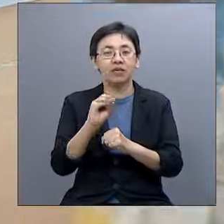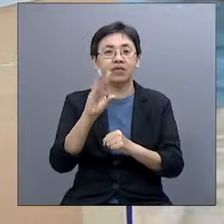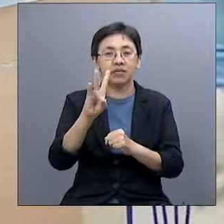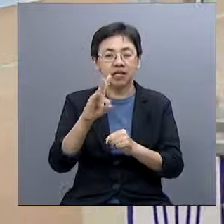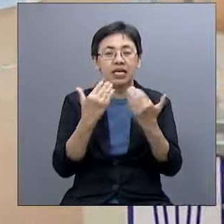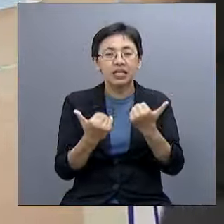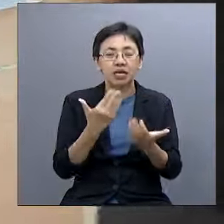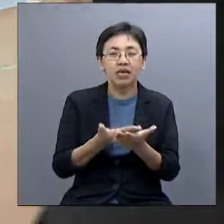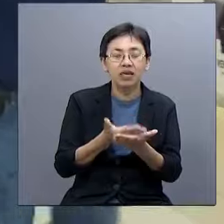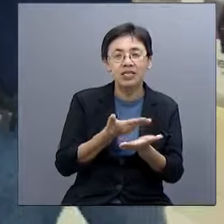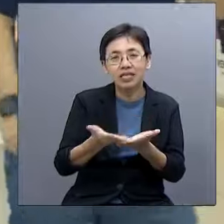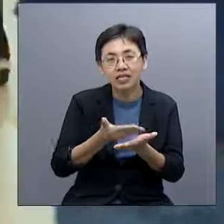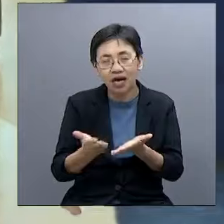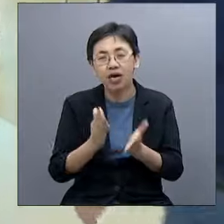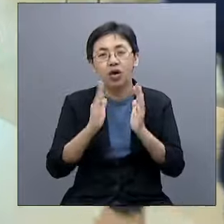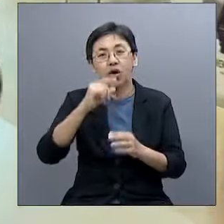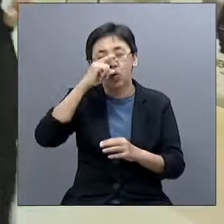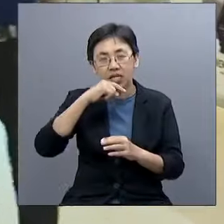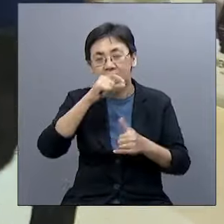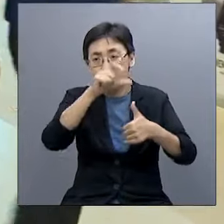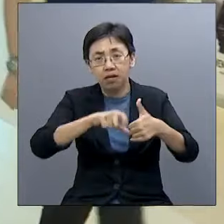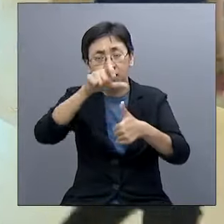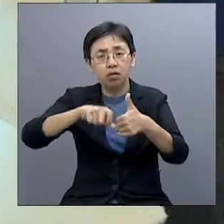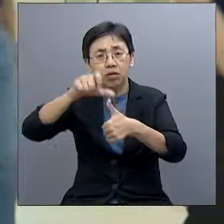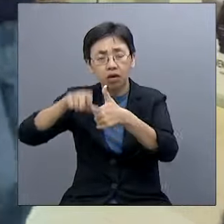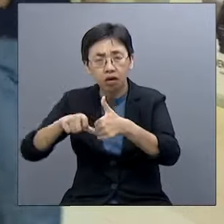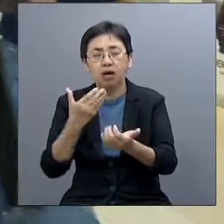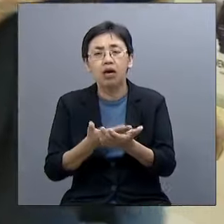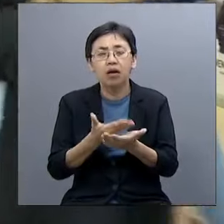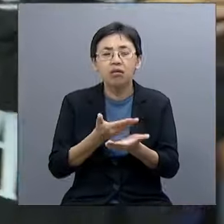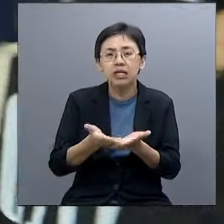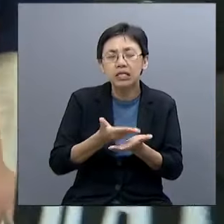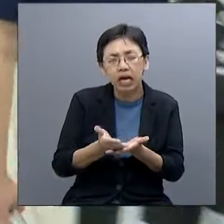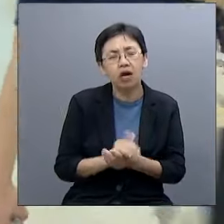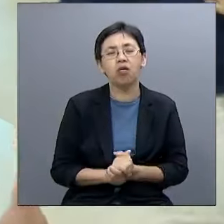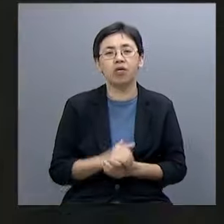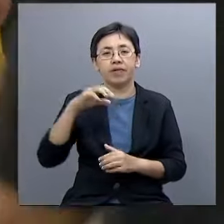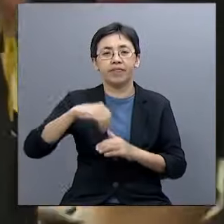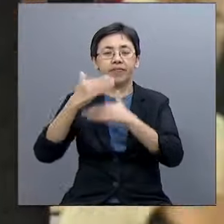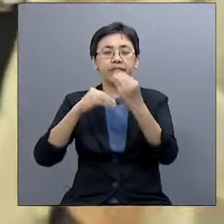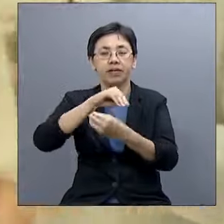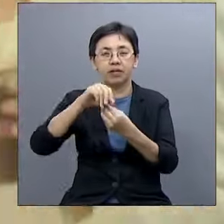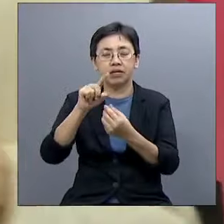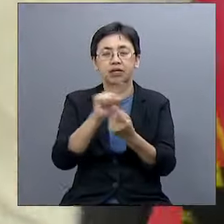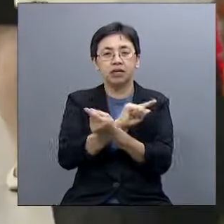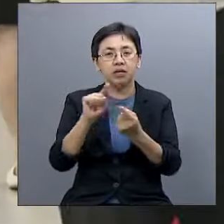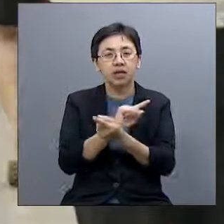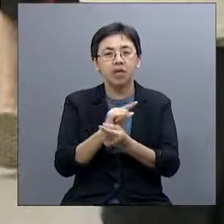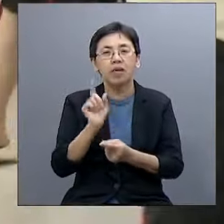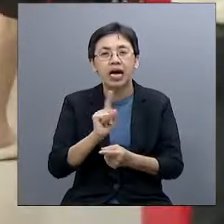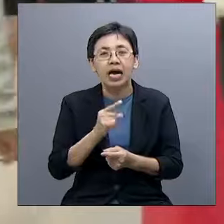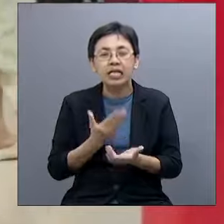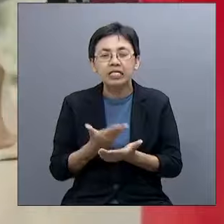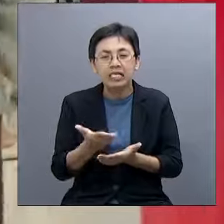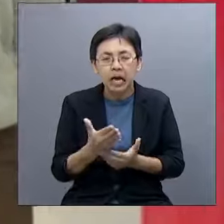ใช้จ่ายของคนไทยเฉพาะตัวบุคคลนะคะมีคำนิยามที่สภาพัฒใช้ก็คือขาดความยับยั้ง